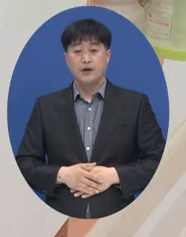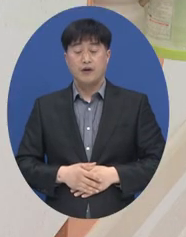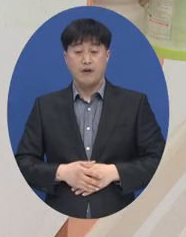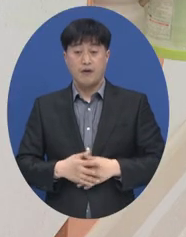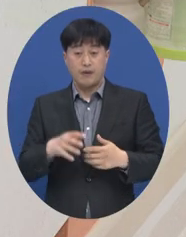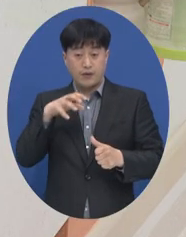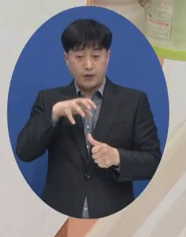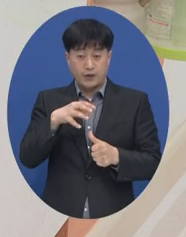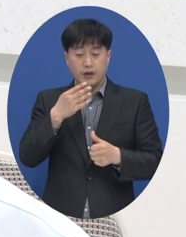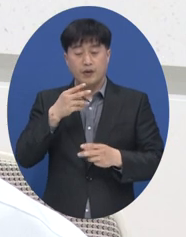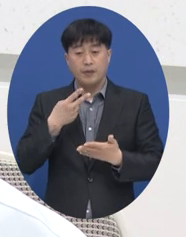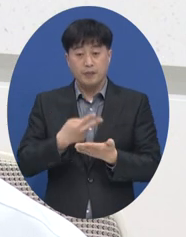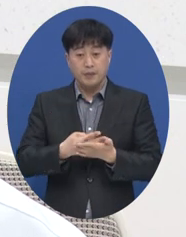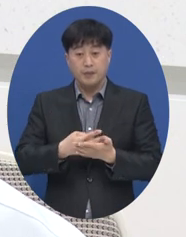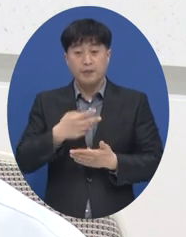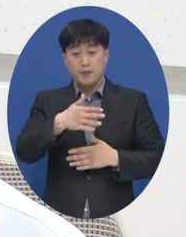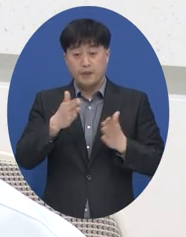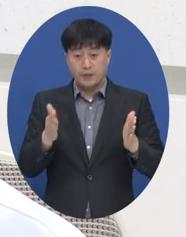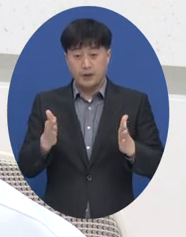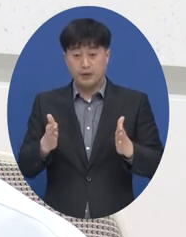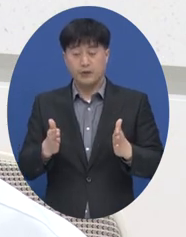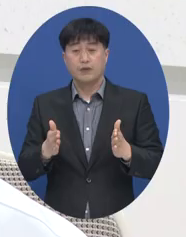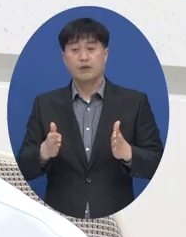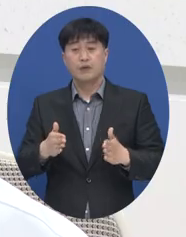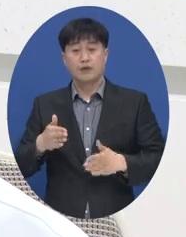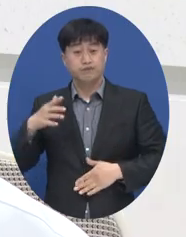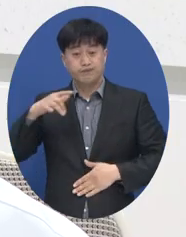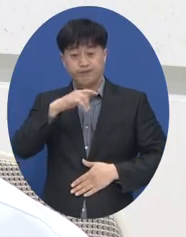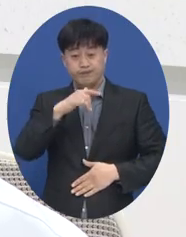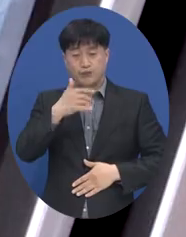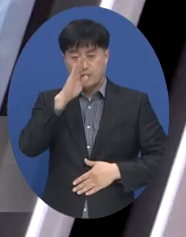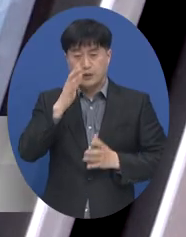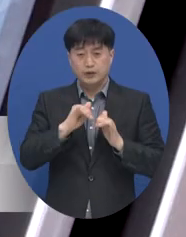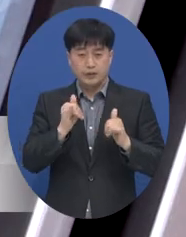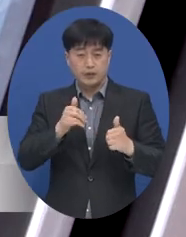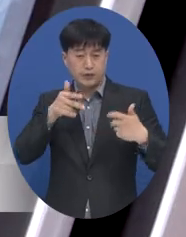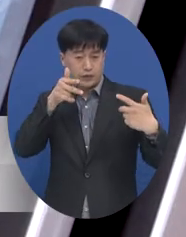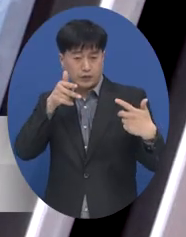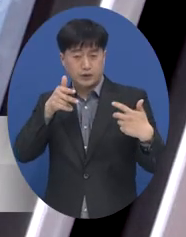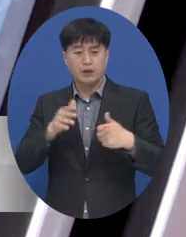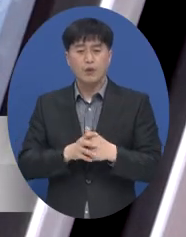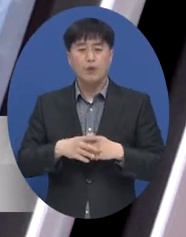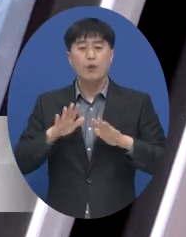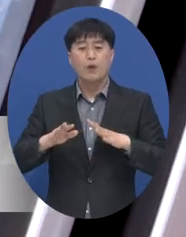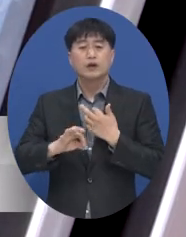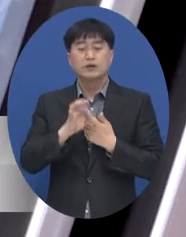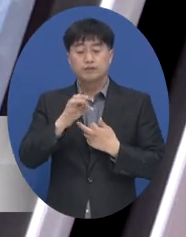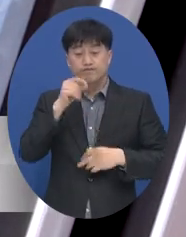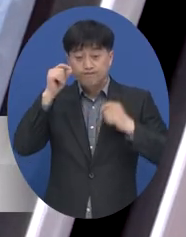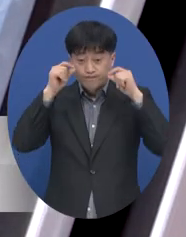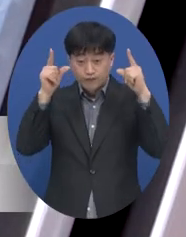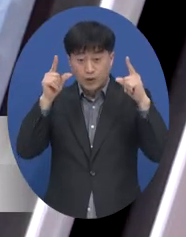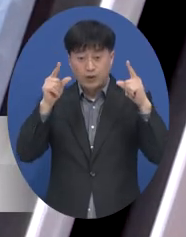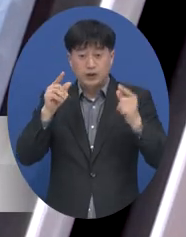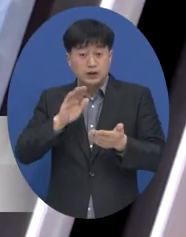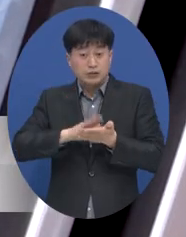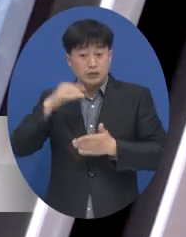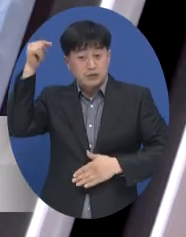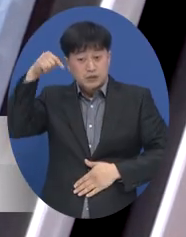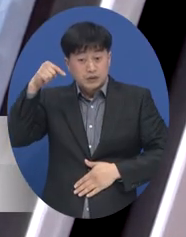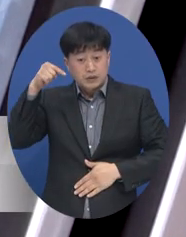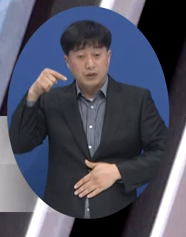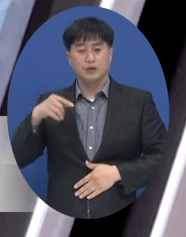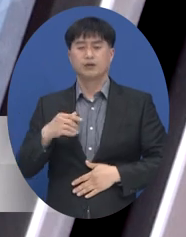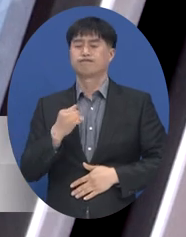격리병동에 있는 코로나19 환자와 주치의가 화상 통화를 합니다. 자, 오늘 아침에 일어났을 때는 뭐 열감이나 그런